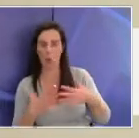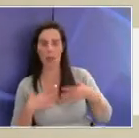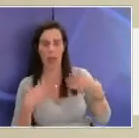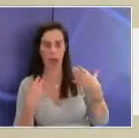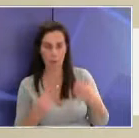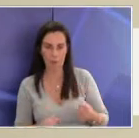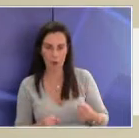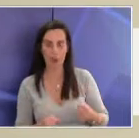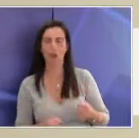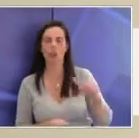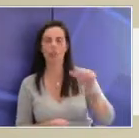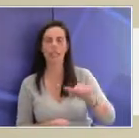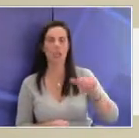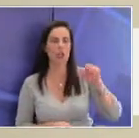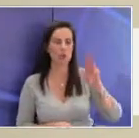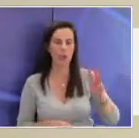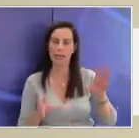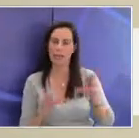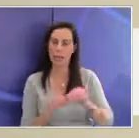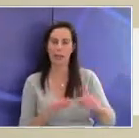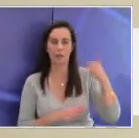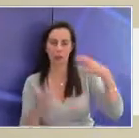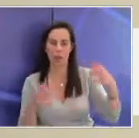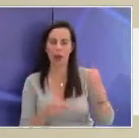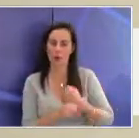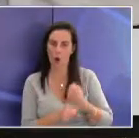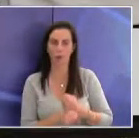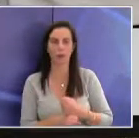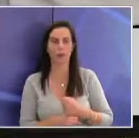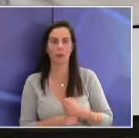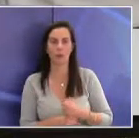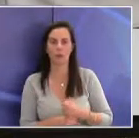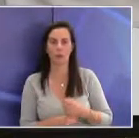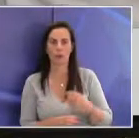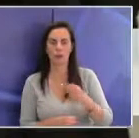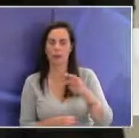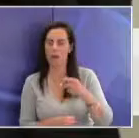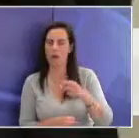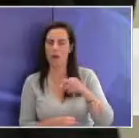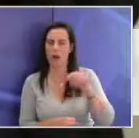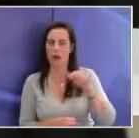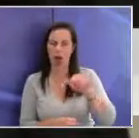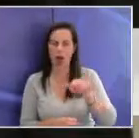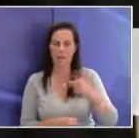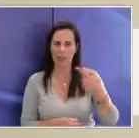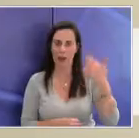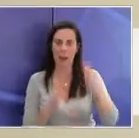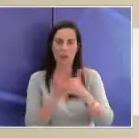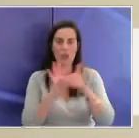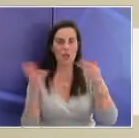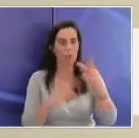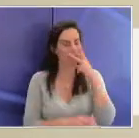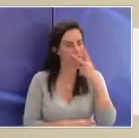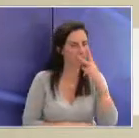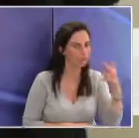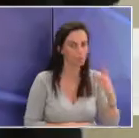שלנו שאיציק שמול הוביל יחד עם אבי גבאי כמפלגה. ביקרנו, אבי היה ב-16 בתי חולים, לדעתי אני ועומר הצטרפנו אליו